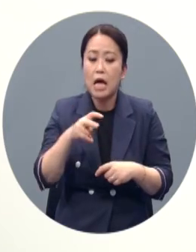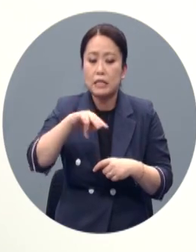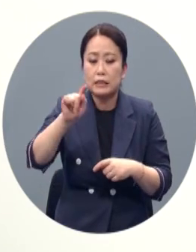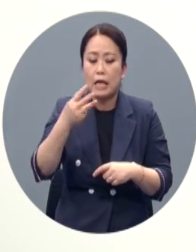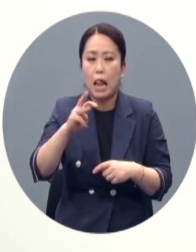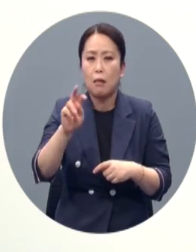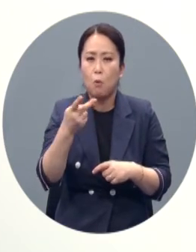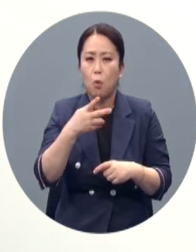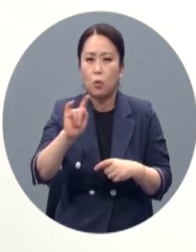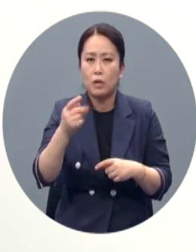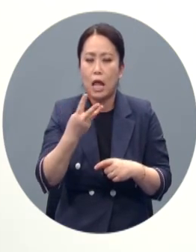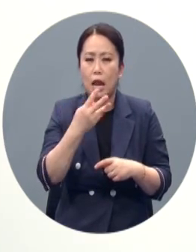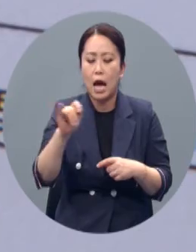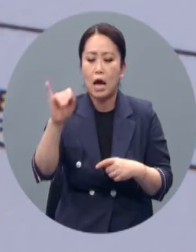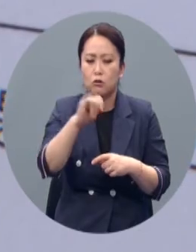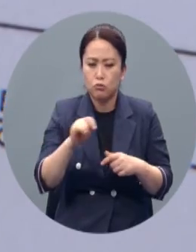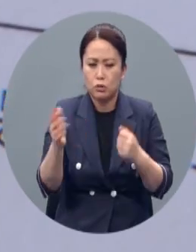식중독 사고가 잇따랐습니다